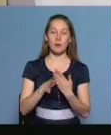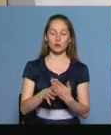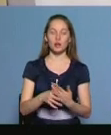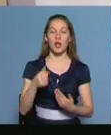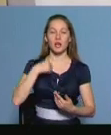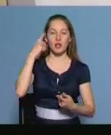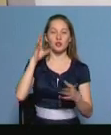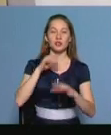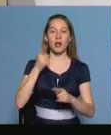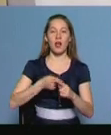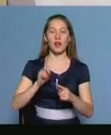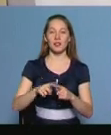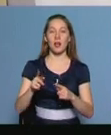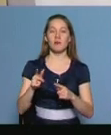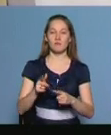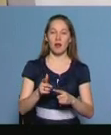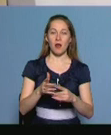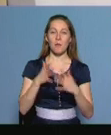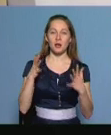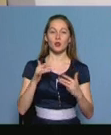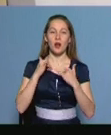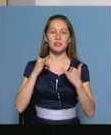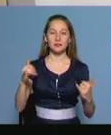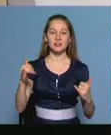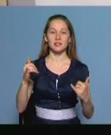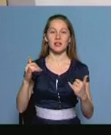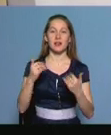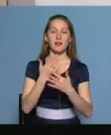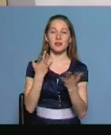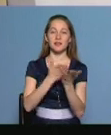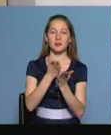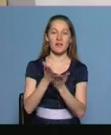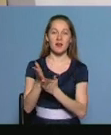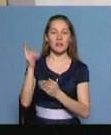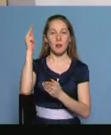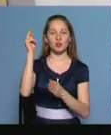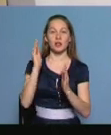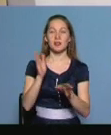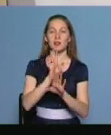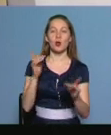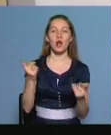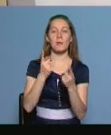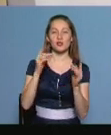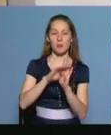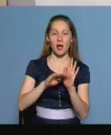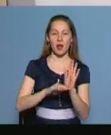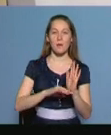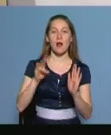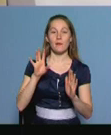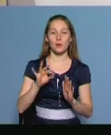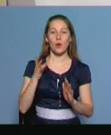да, кадетский класс. Они обучаются не только по обычной программе, а еще